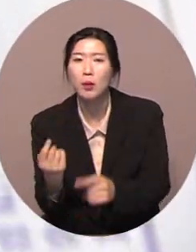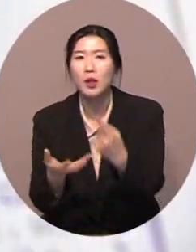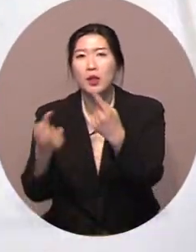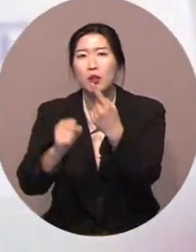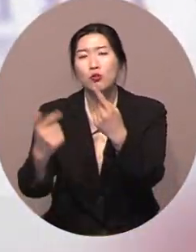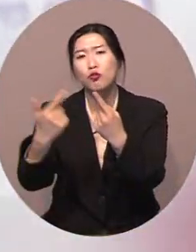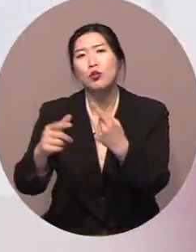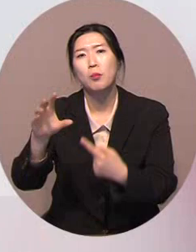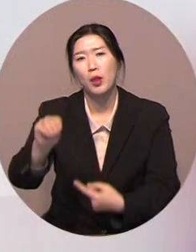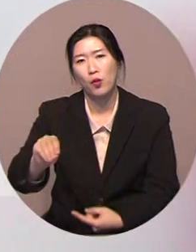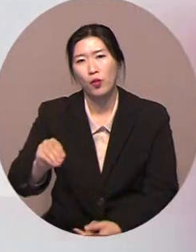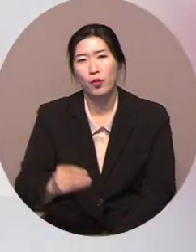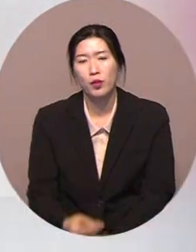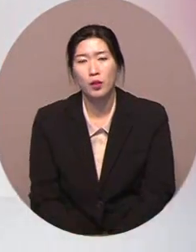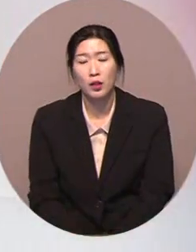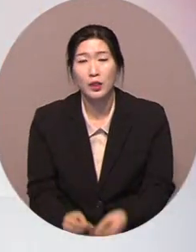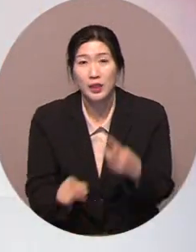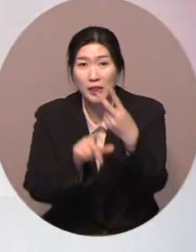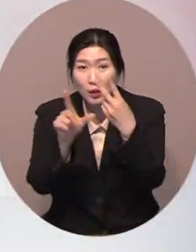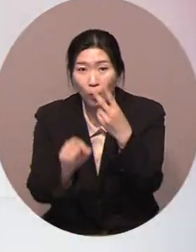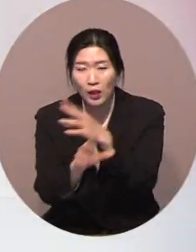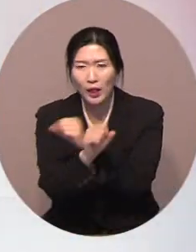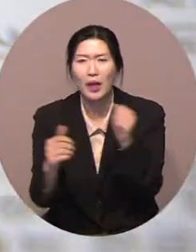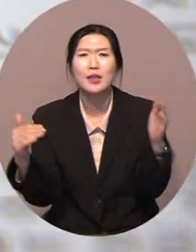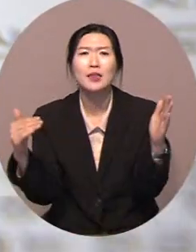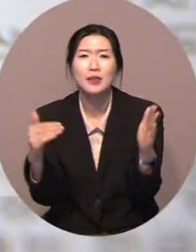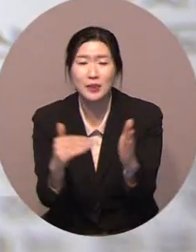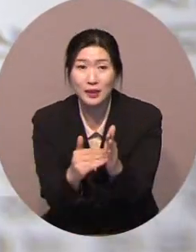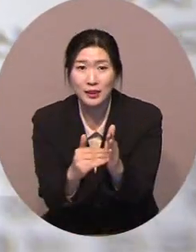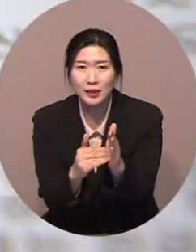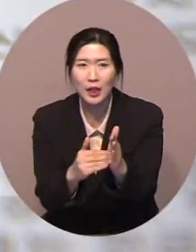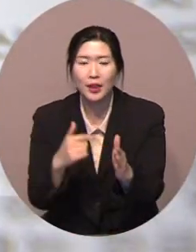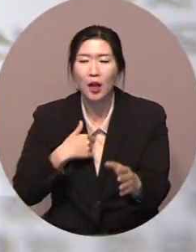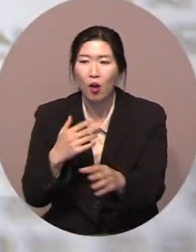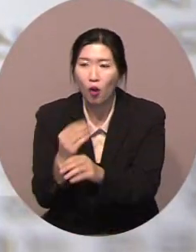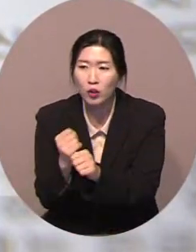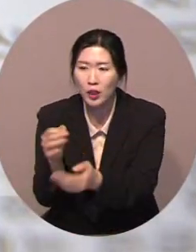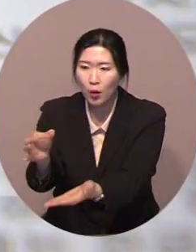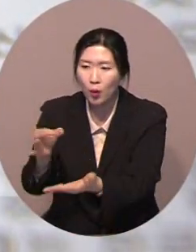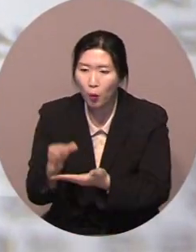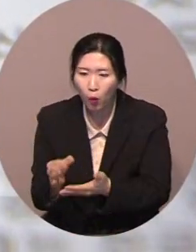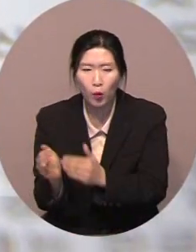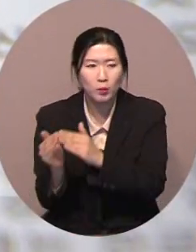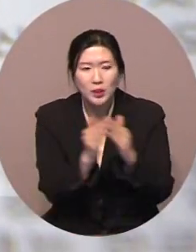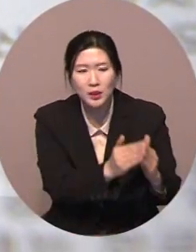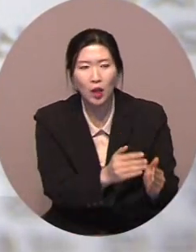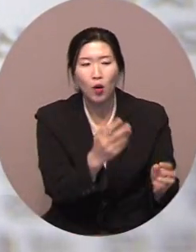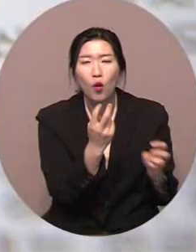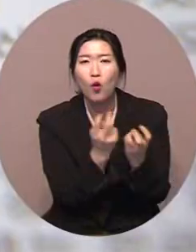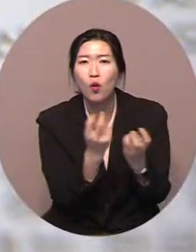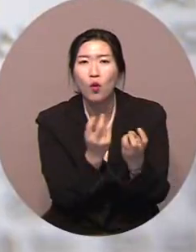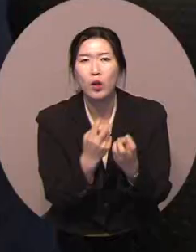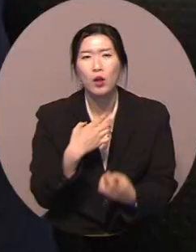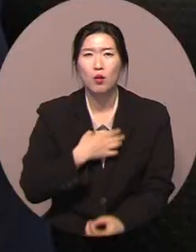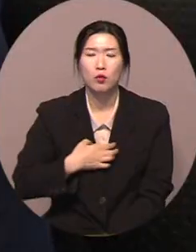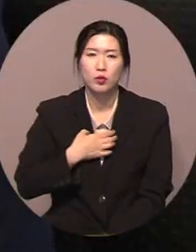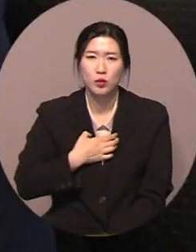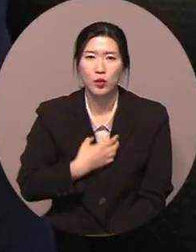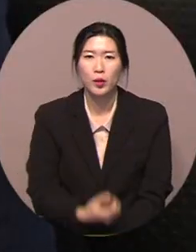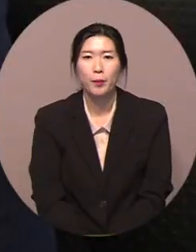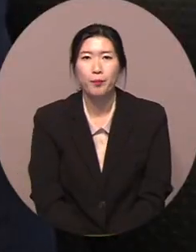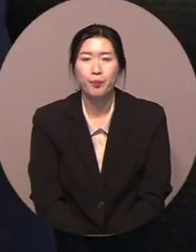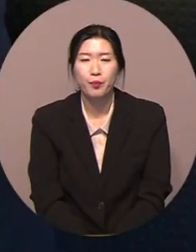묶였습니다. 다음 달이면 전세 계약이 끝나는데 언제 어디로 집을 옮겨야 할지 막막합니다.